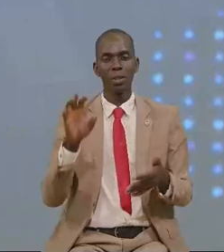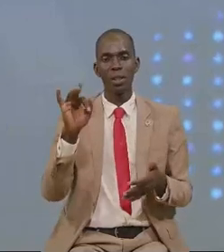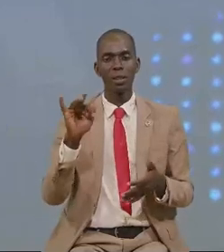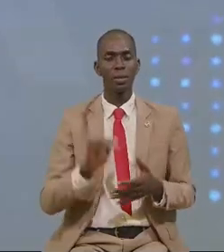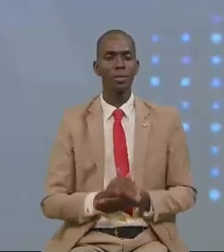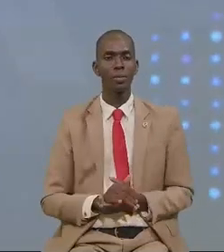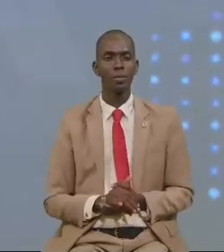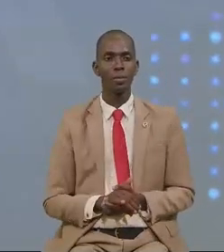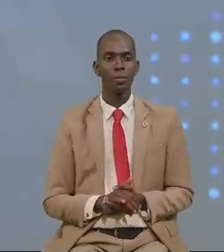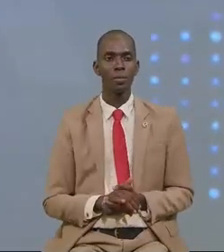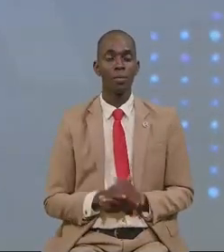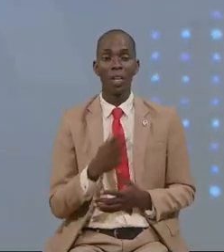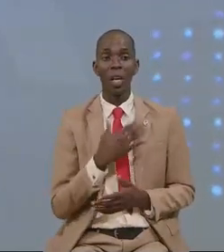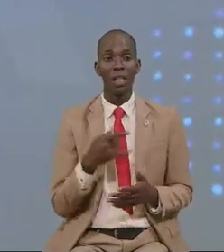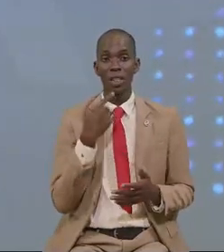Luc 10, 19.